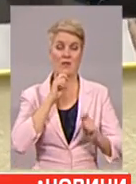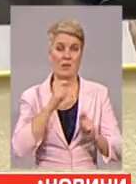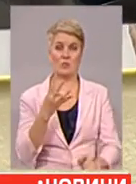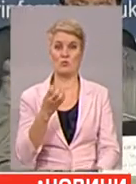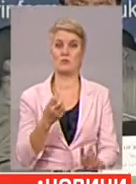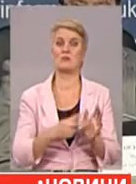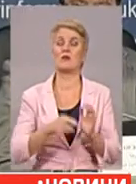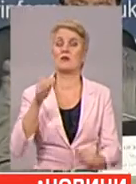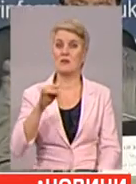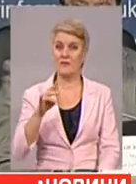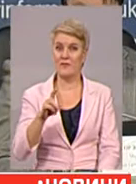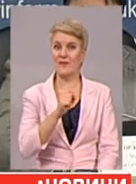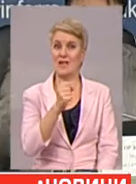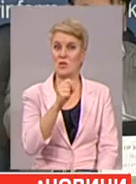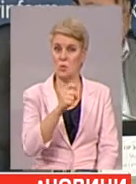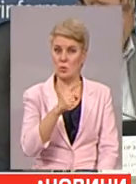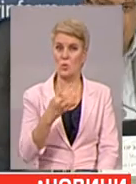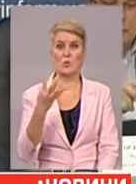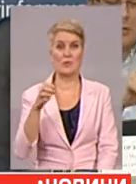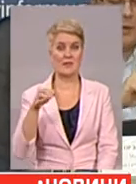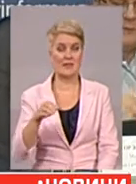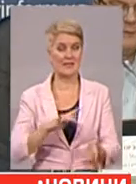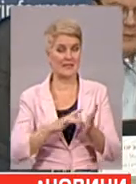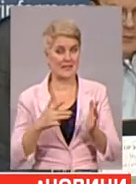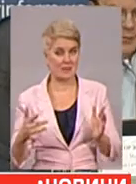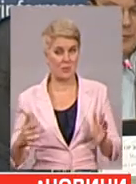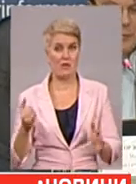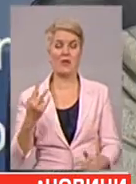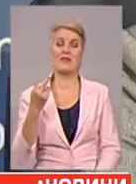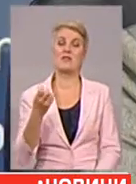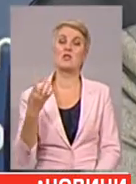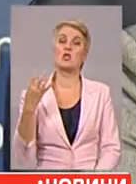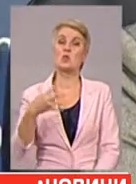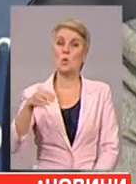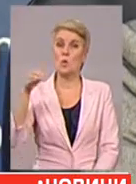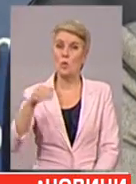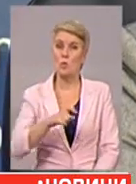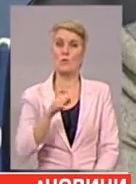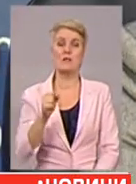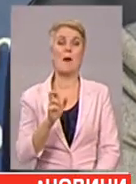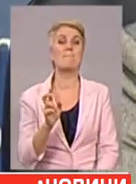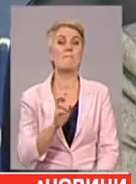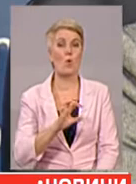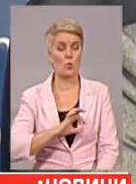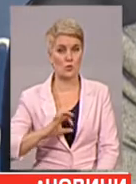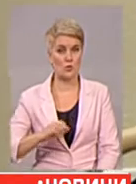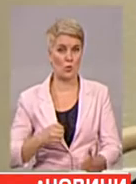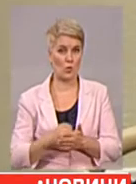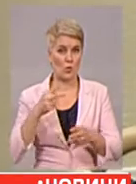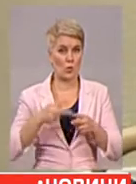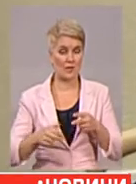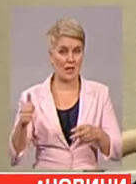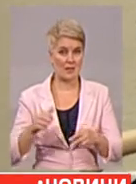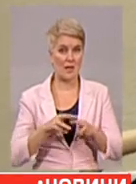480 тисяч гривень за золото, 400 тисяч за срібло і 240 тисяч за бронзу. До кінця тижня